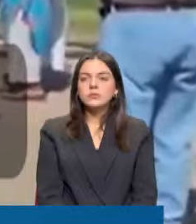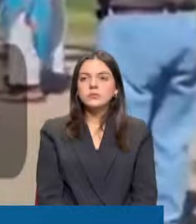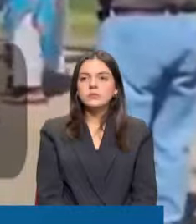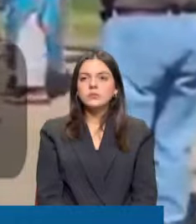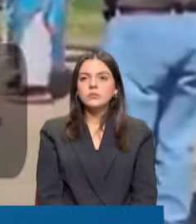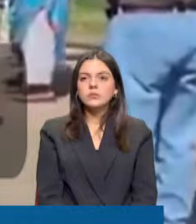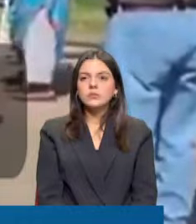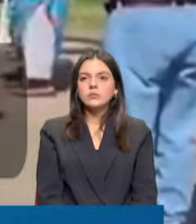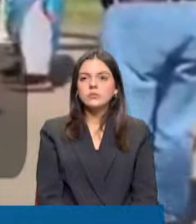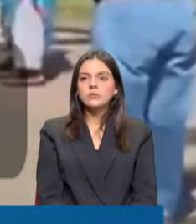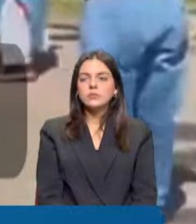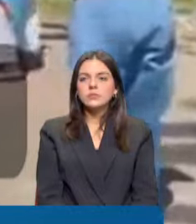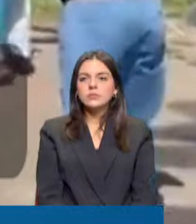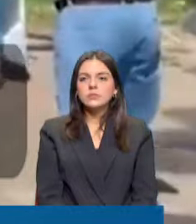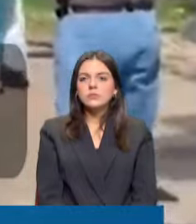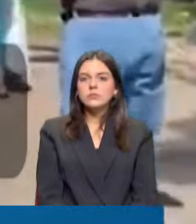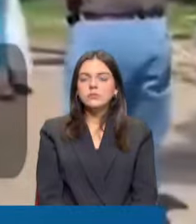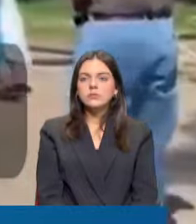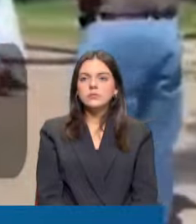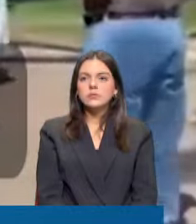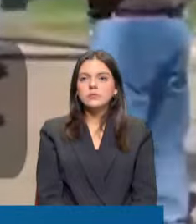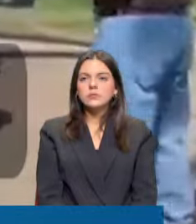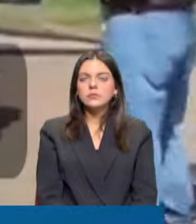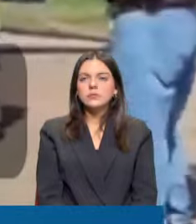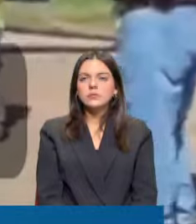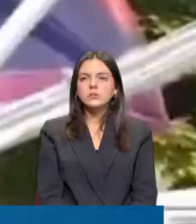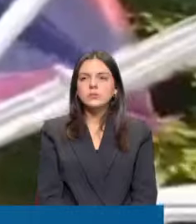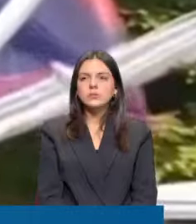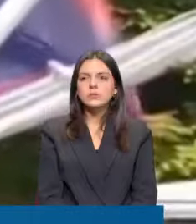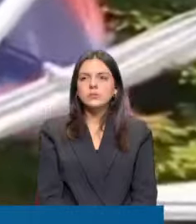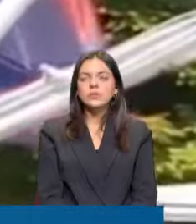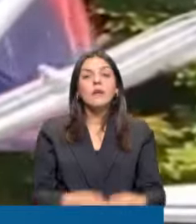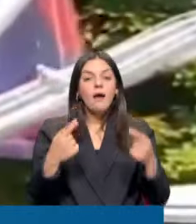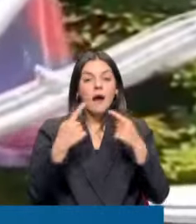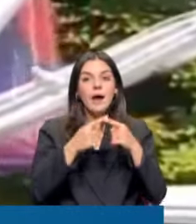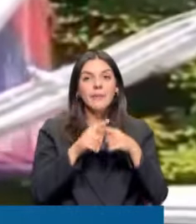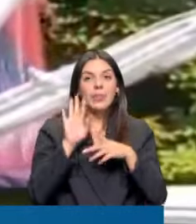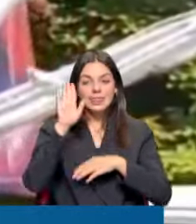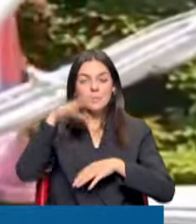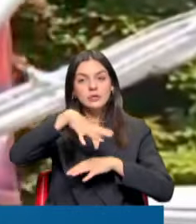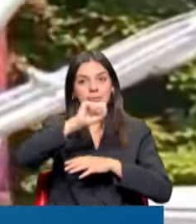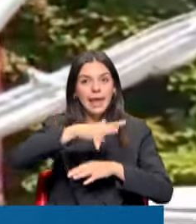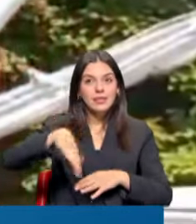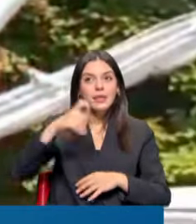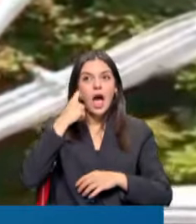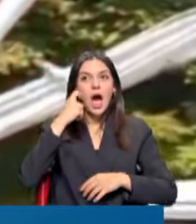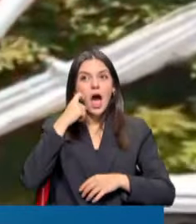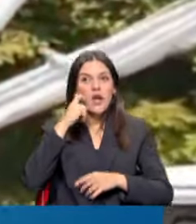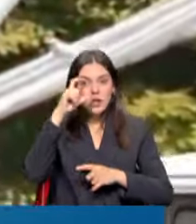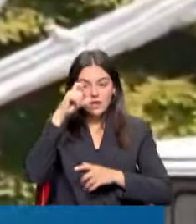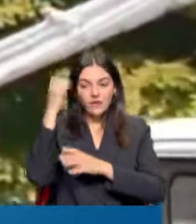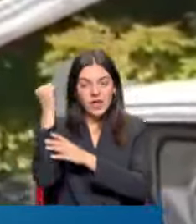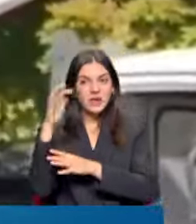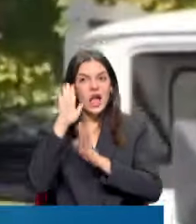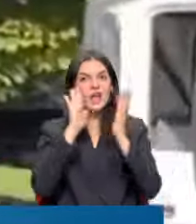posteri asanlar bu vicdanla nasıl yaşayacaksınız çok merak ediyorum. Gaziantep Demokrasi Meydanı'na Atatürk anıtının karşısına asılan